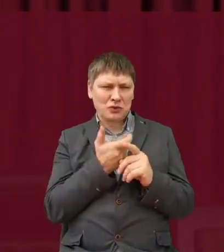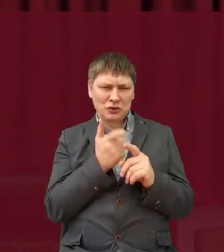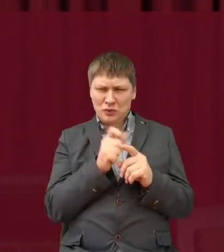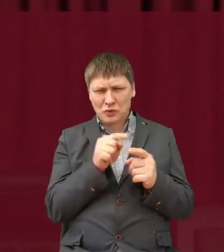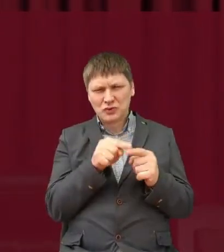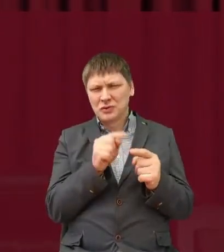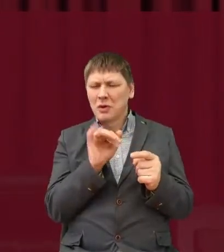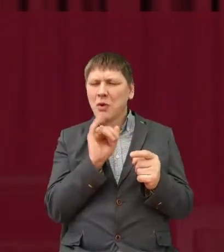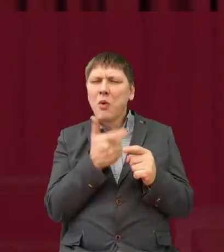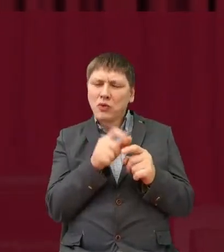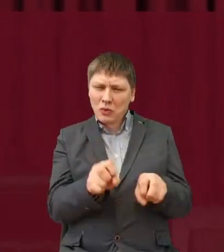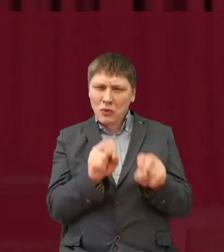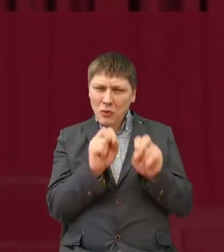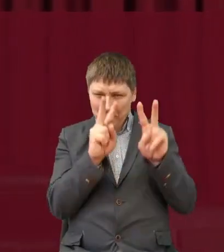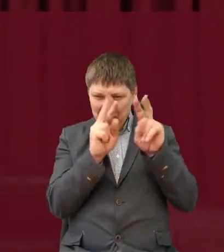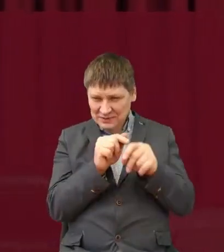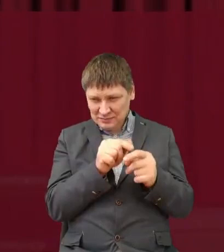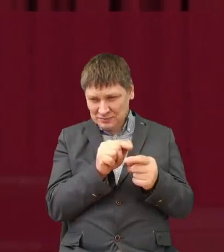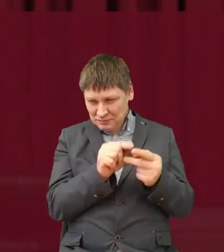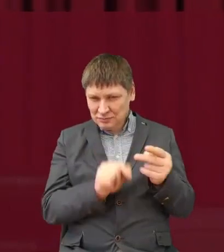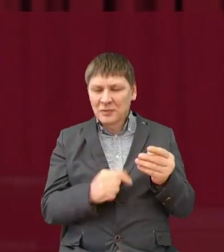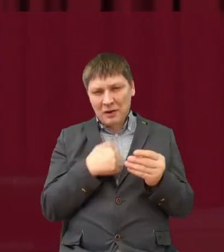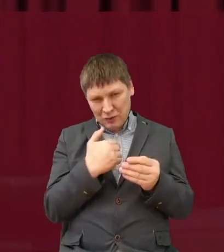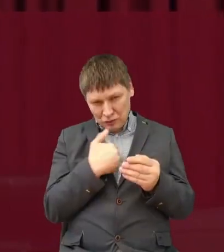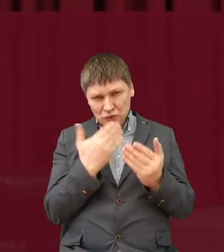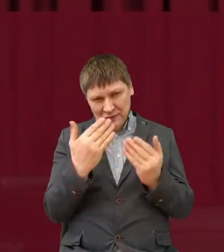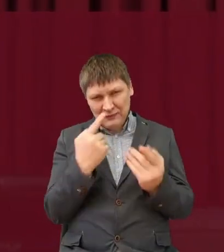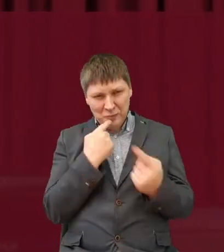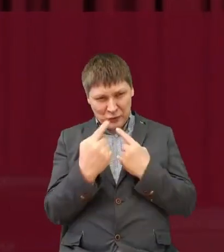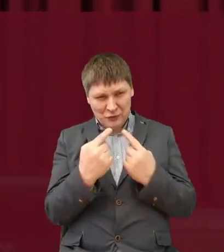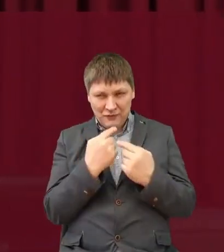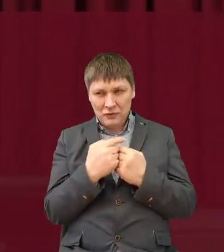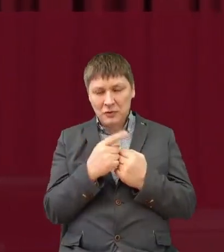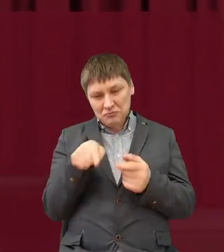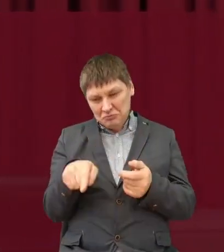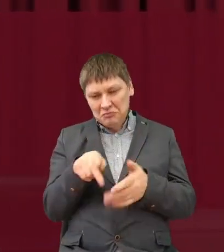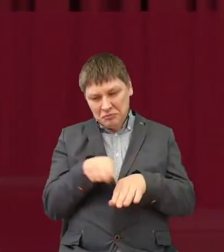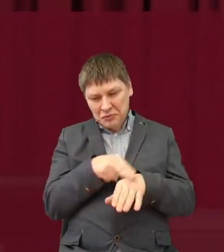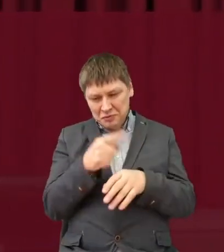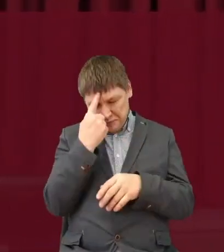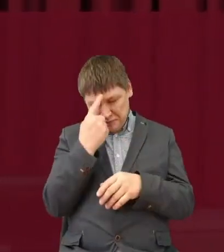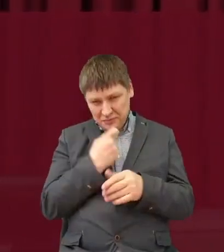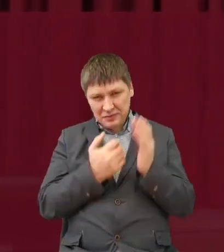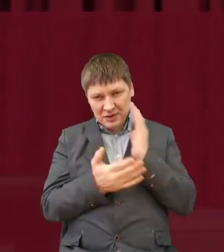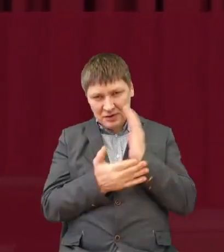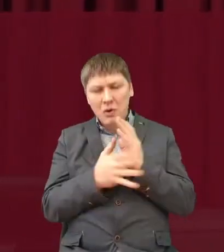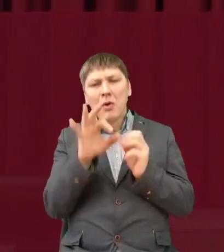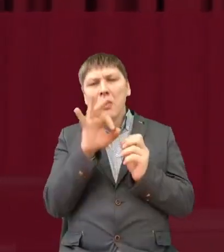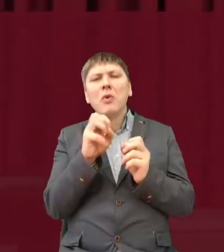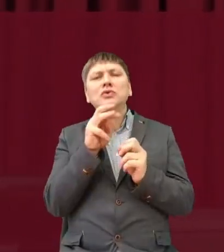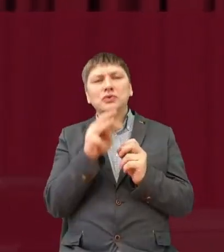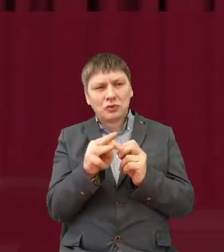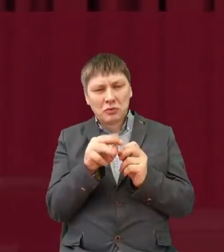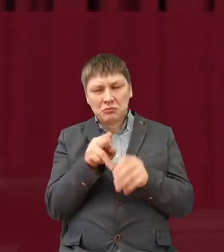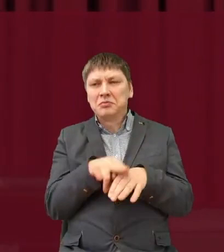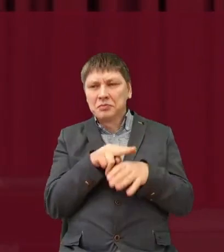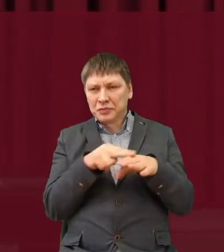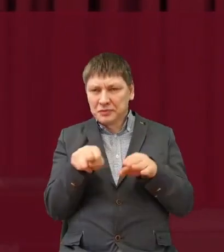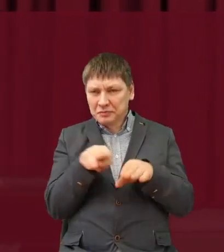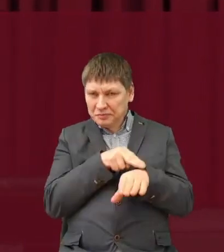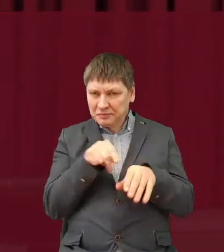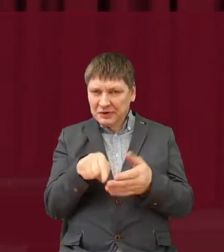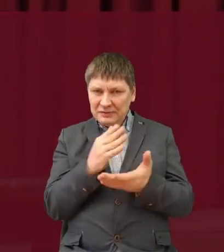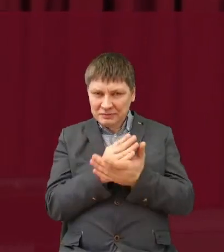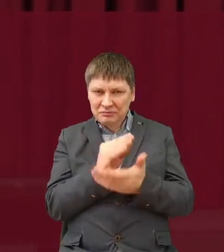аспектов самообмана о которых говорит и предупреждает нас Слово Божие о чем нам говорит Библия